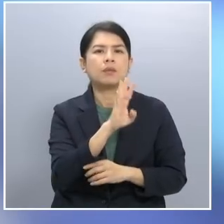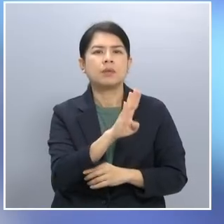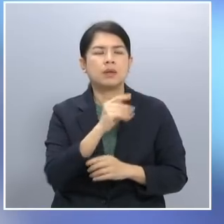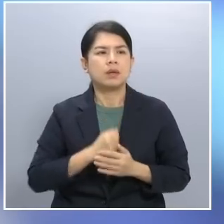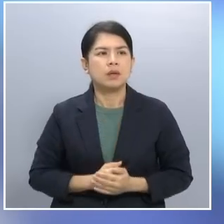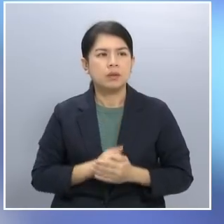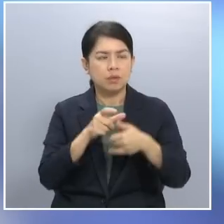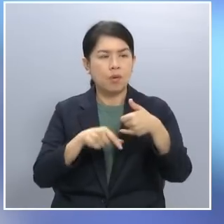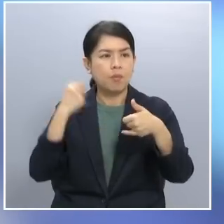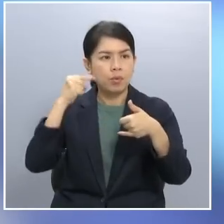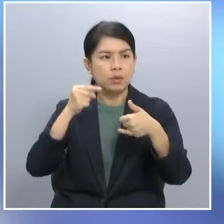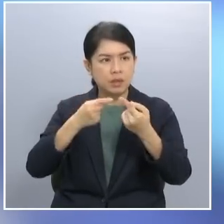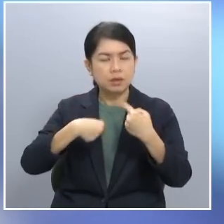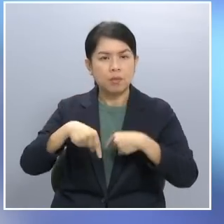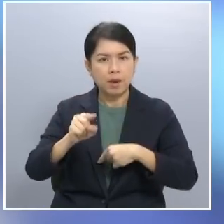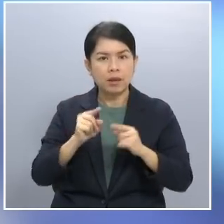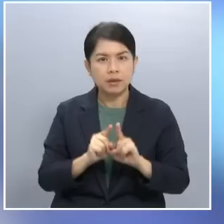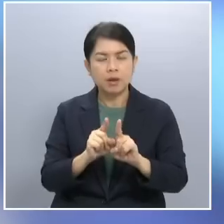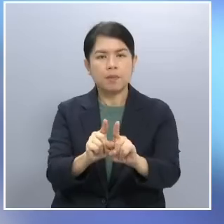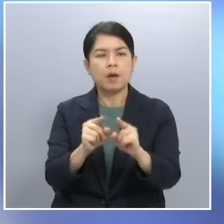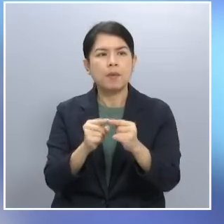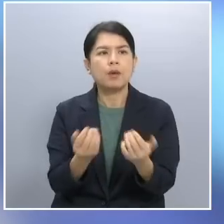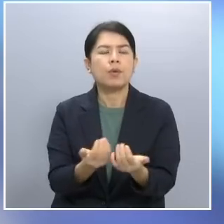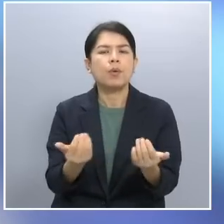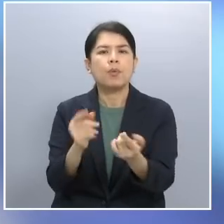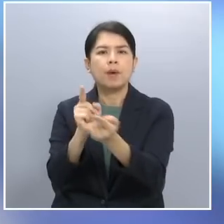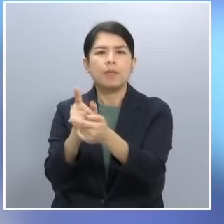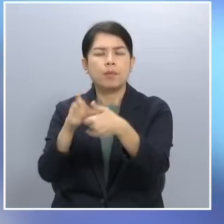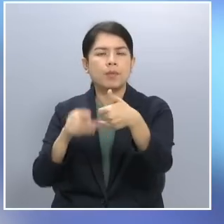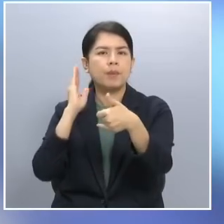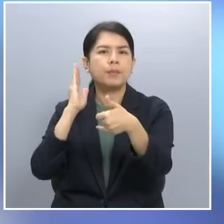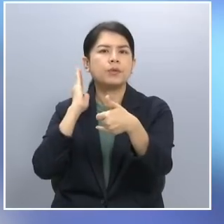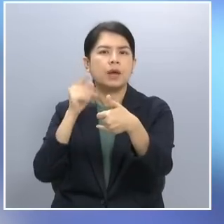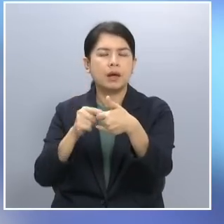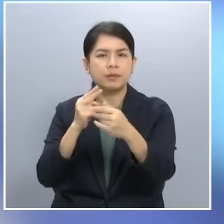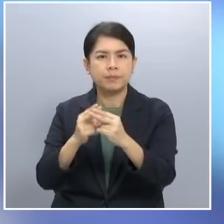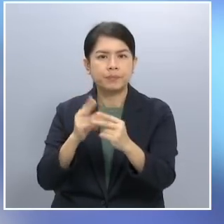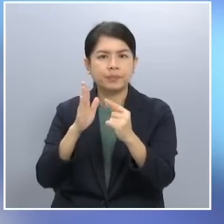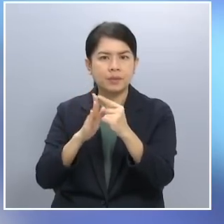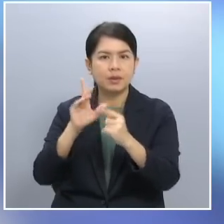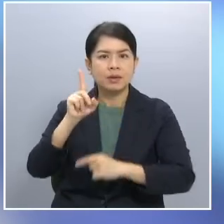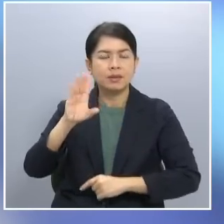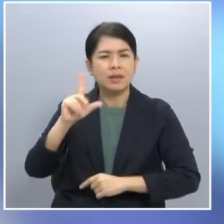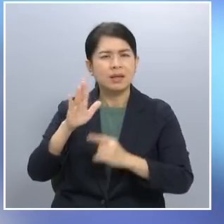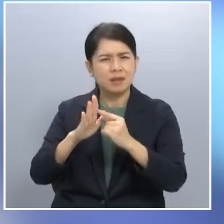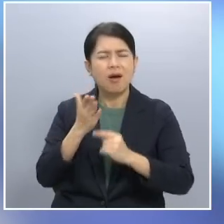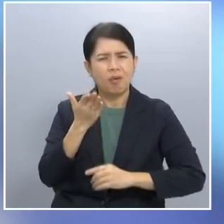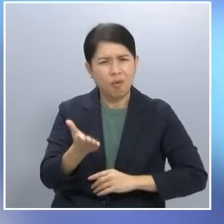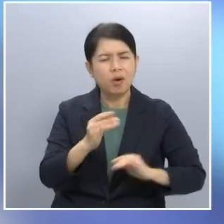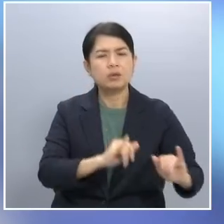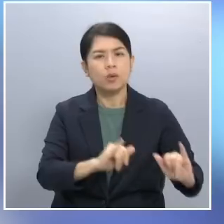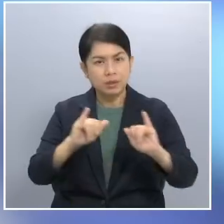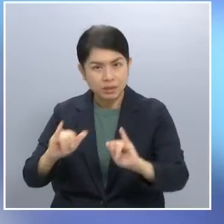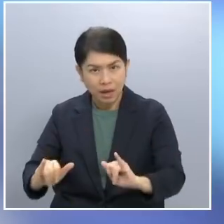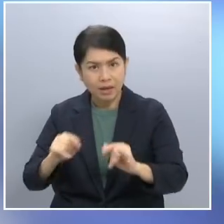ปที่นี่พร้อมกับลูกสาวของแกครับไปหานายเดชาไปพูดคุยนะฮะขอให้ลุงเดชาเนี่ยย้ายออกจากบ้านเพราะว่า